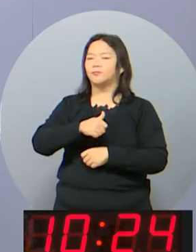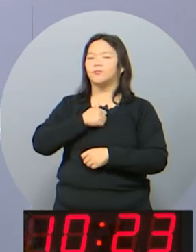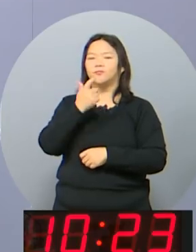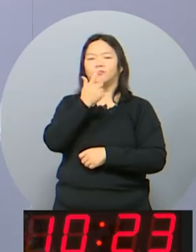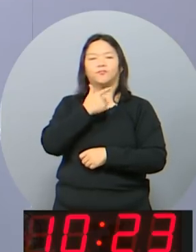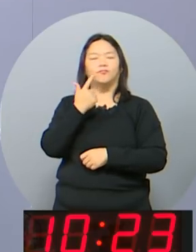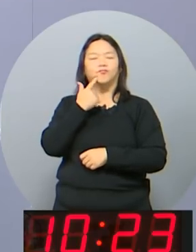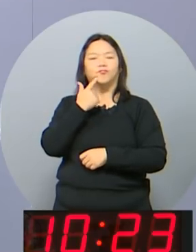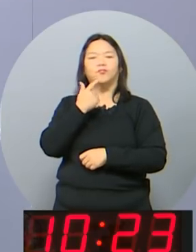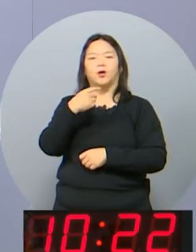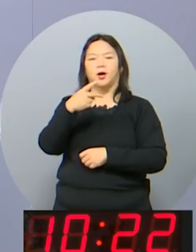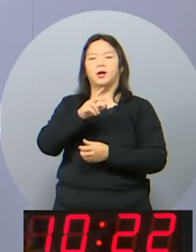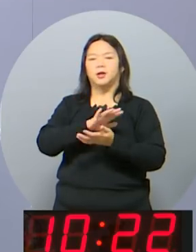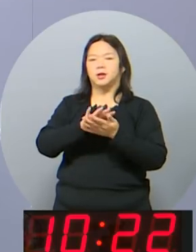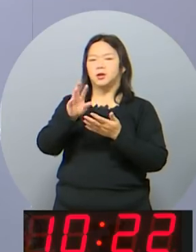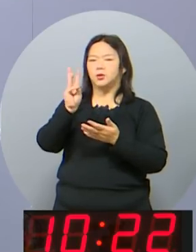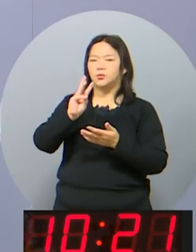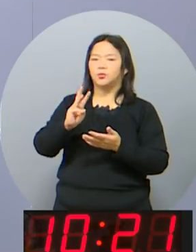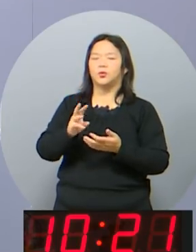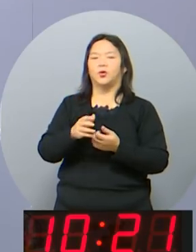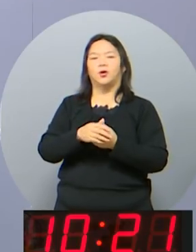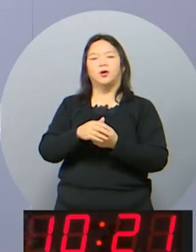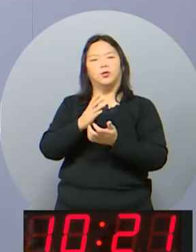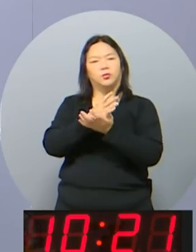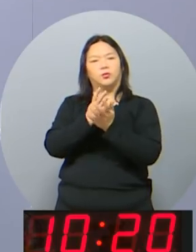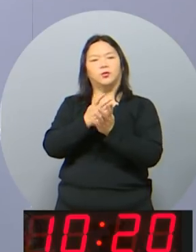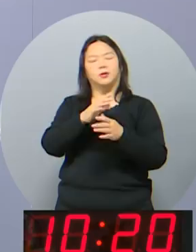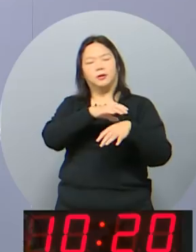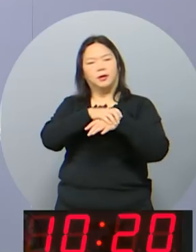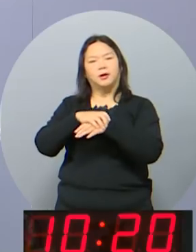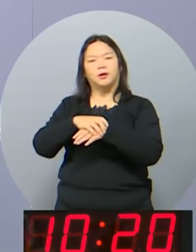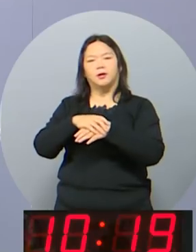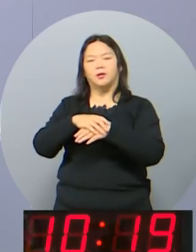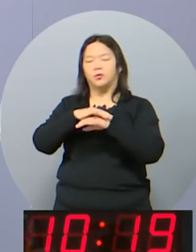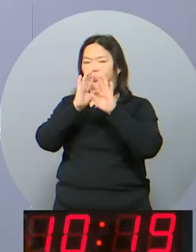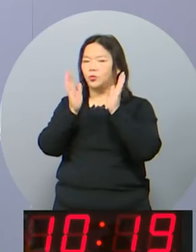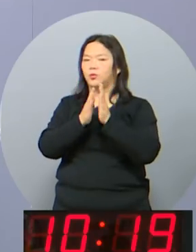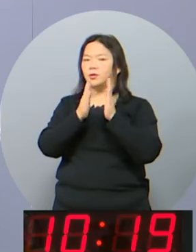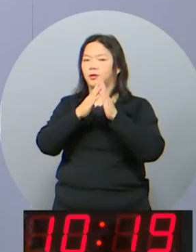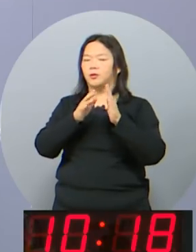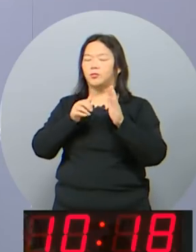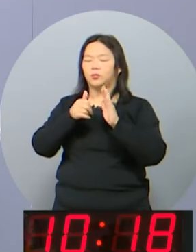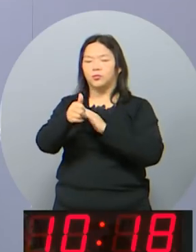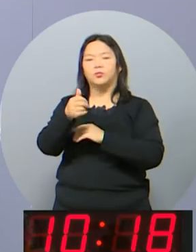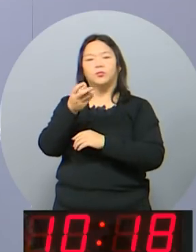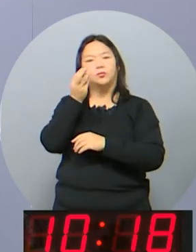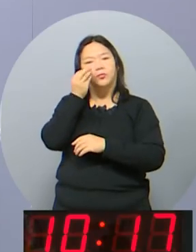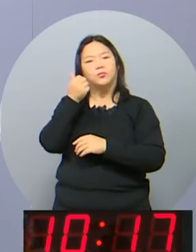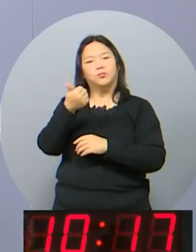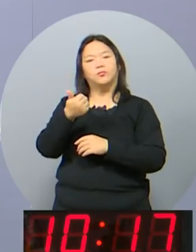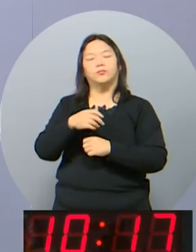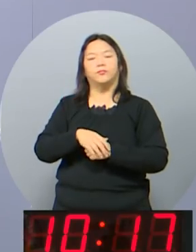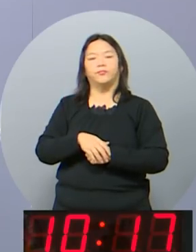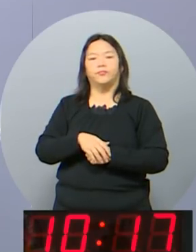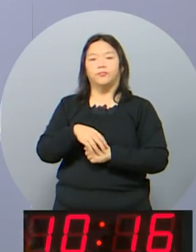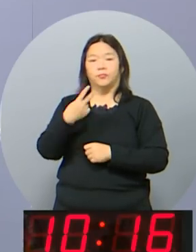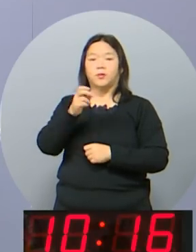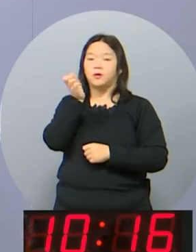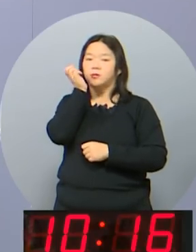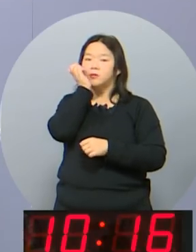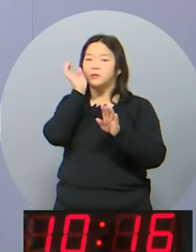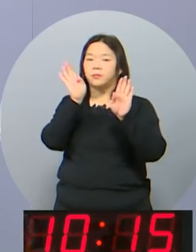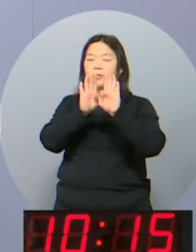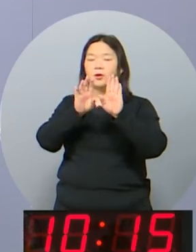清水，还有秦家福子女在那边娱乐的非常棒的一个地方还有石门